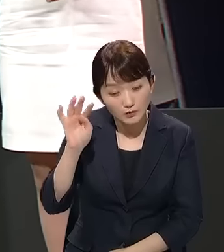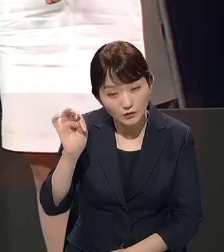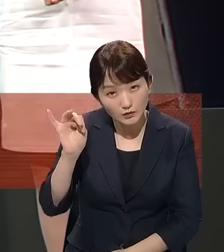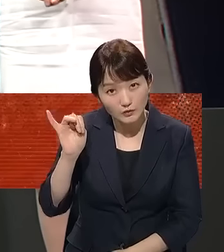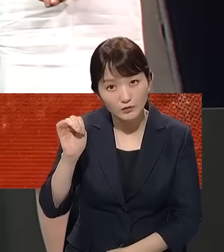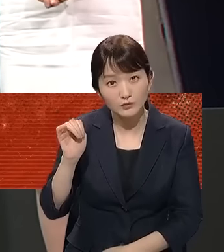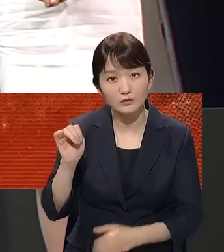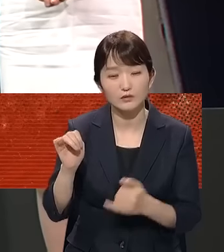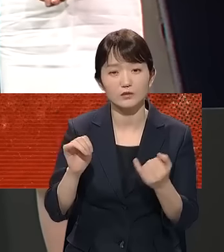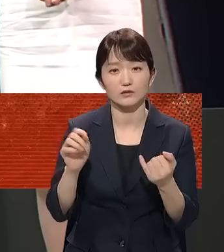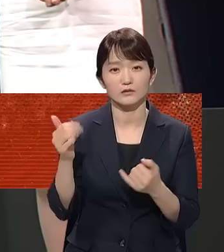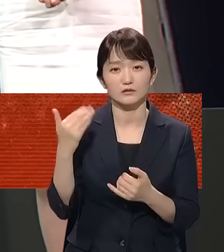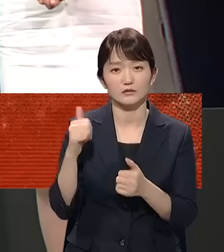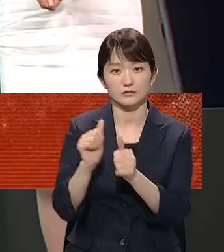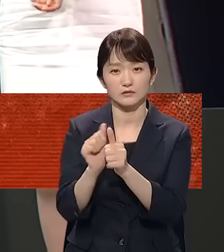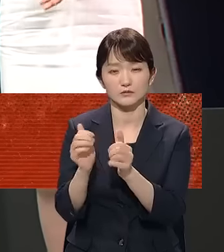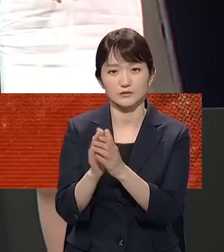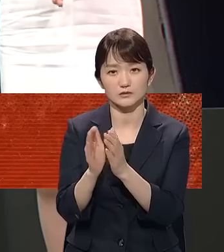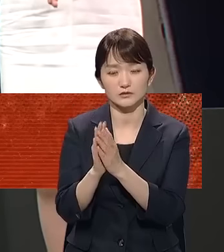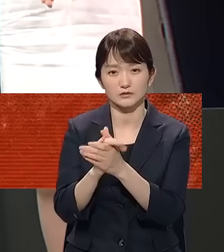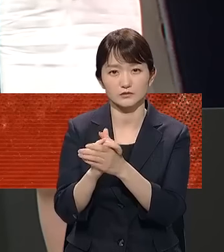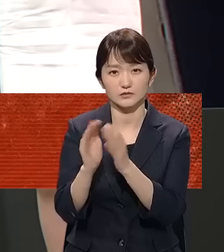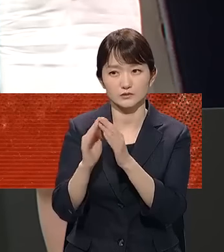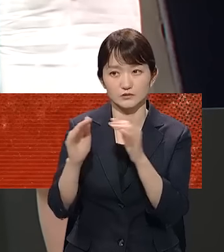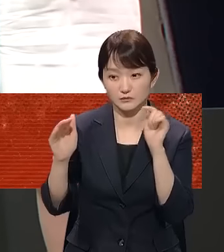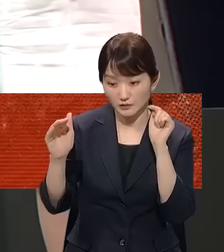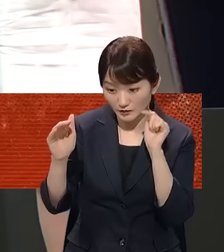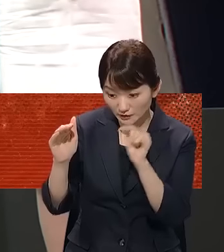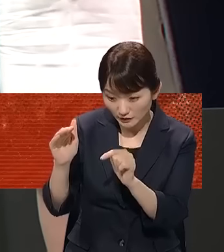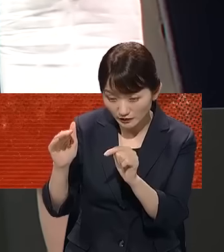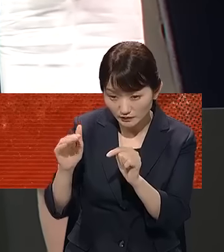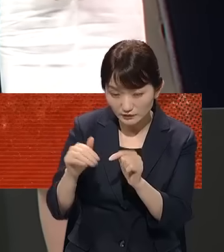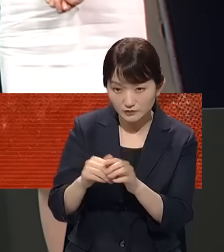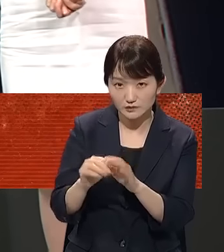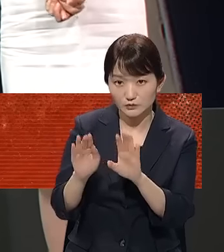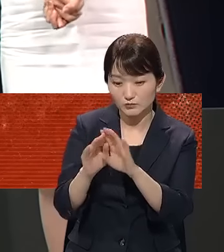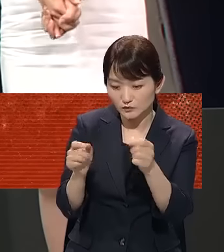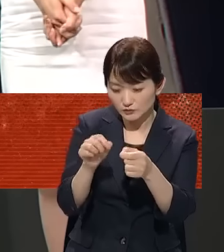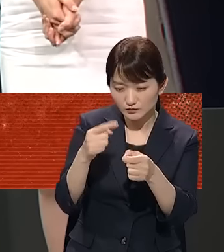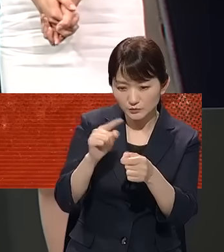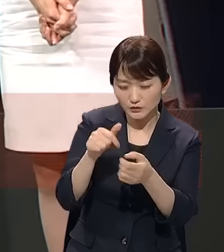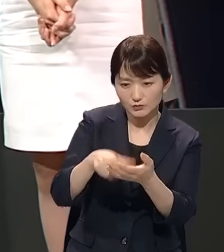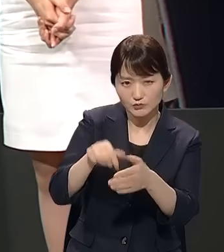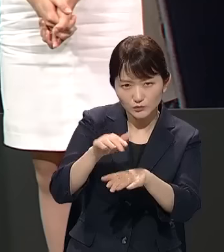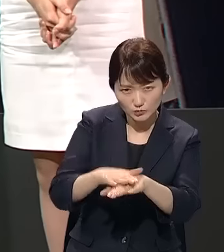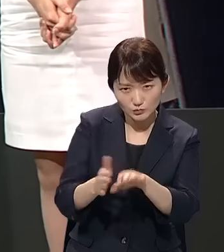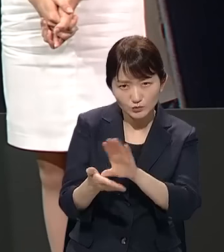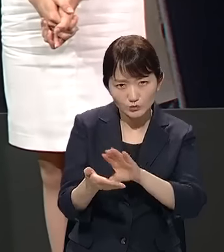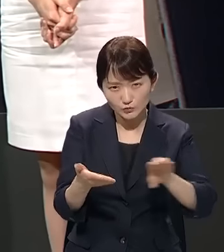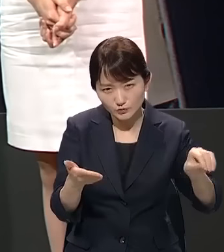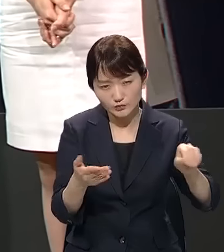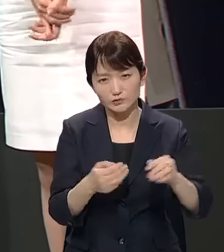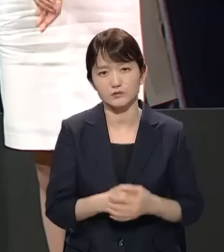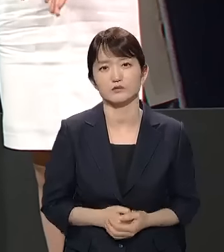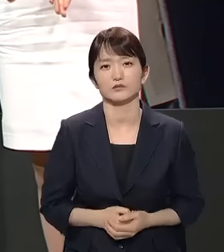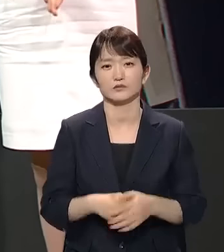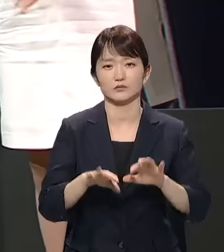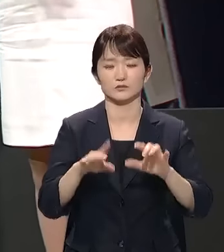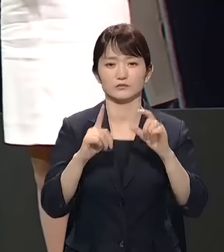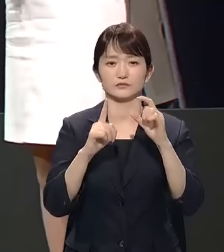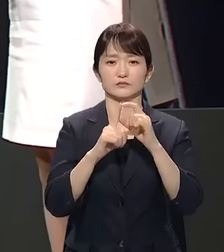남자친구의 집을 찾아가서 현관문 앞에 무언가를 놓고 사라지는데요 오늘 사건 연구소의